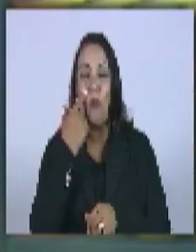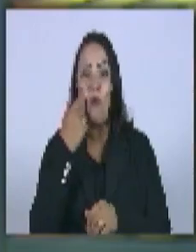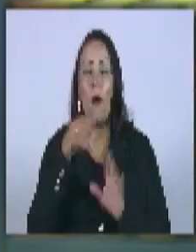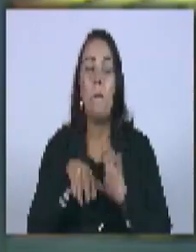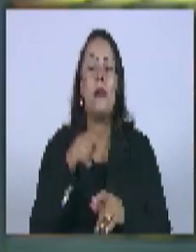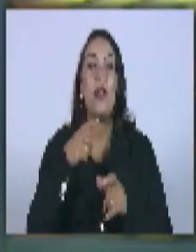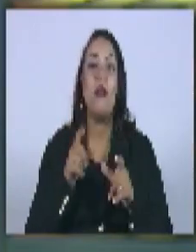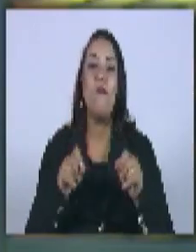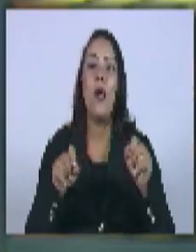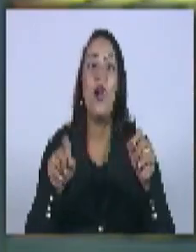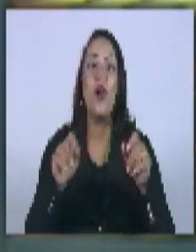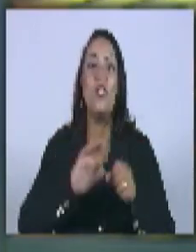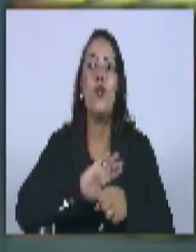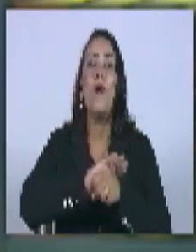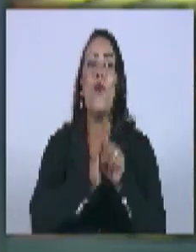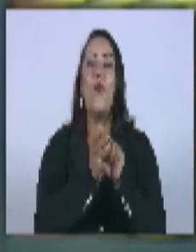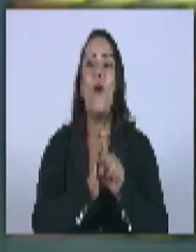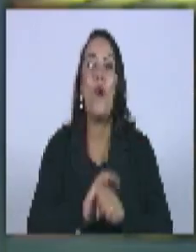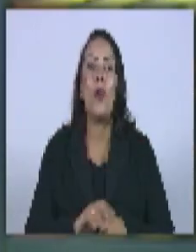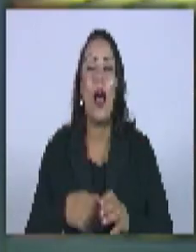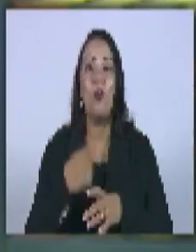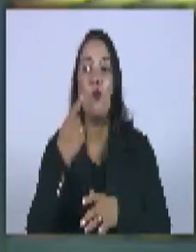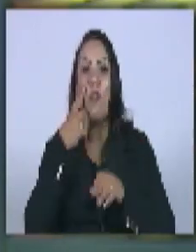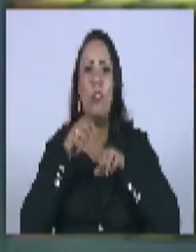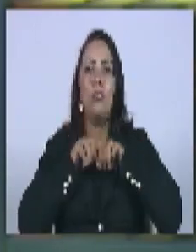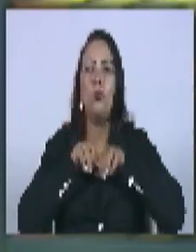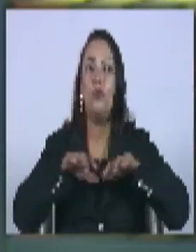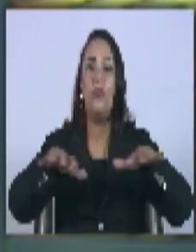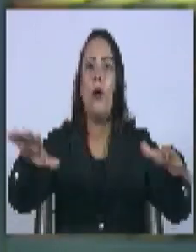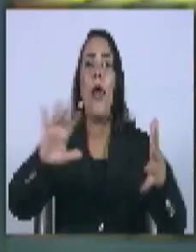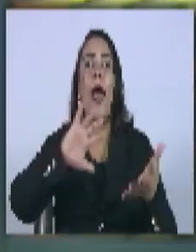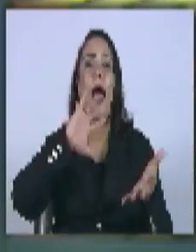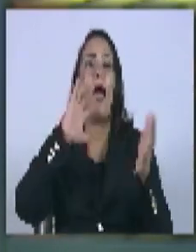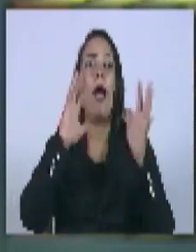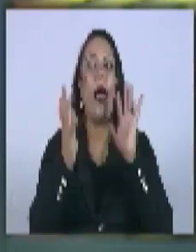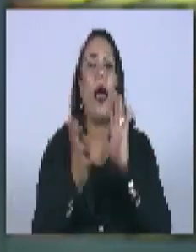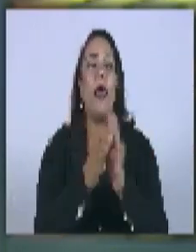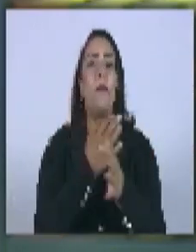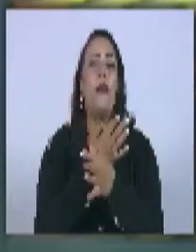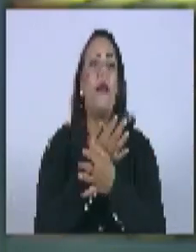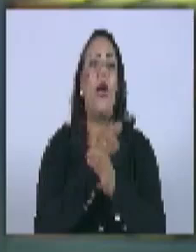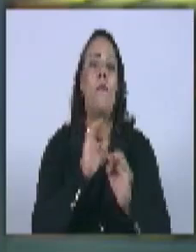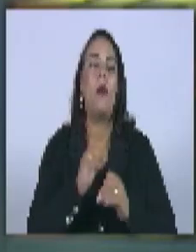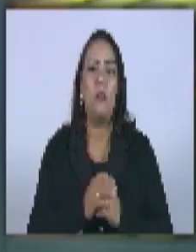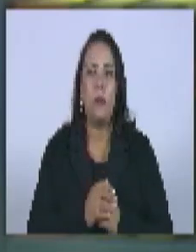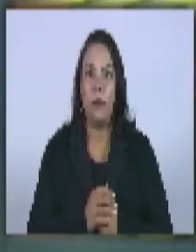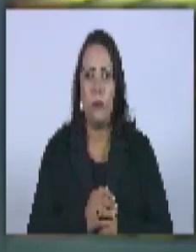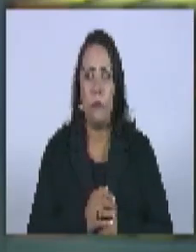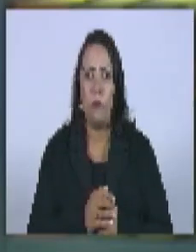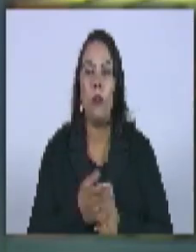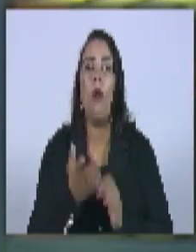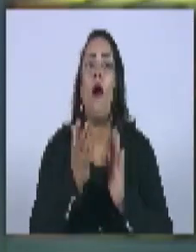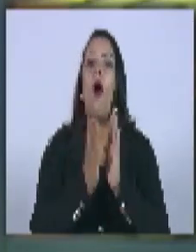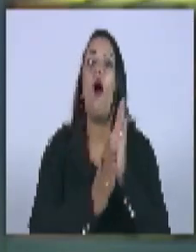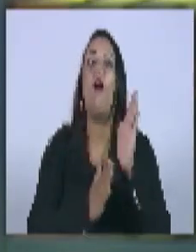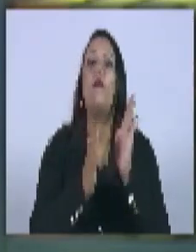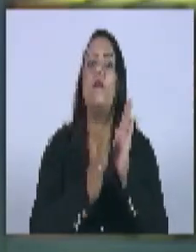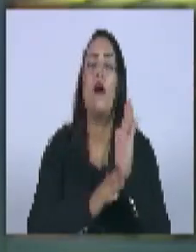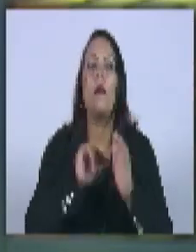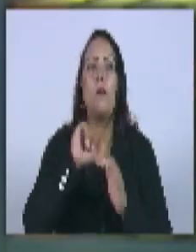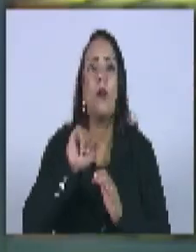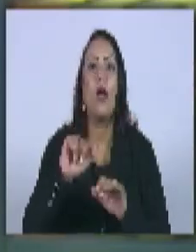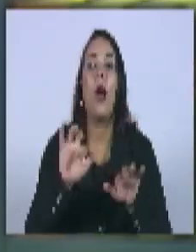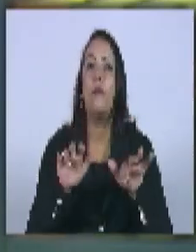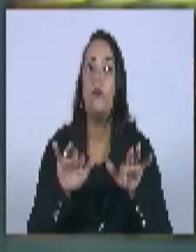ولا كورونا ازاي تعامل وانتشر في العالم وبهدل العالم الاخطار التقنيه او